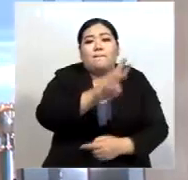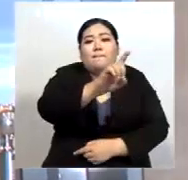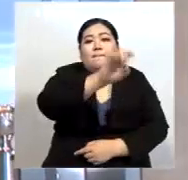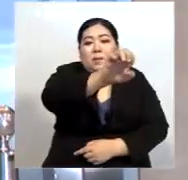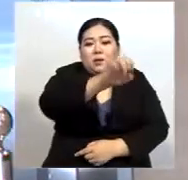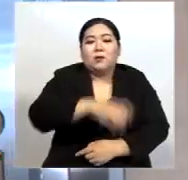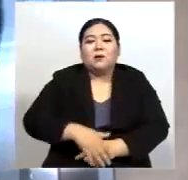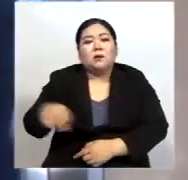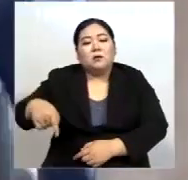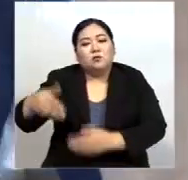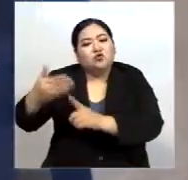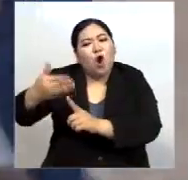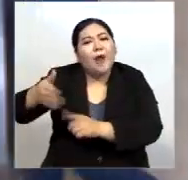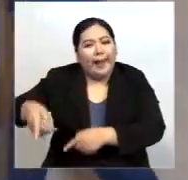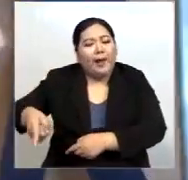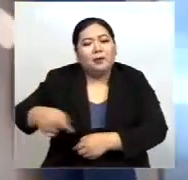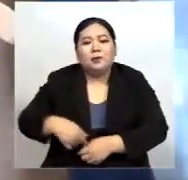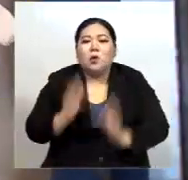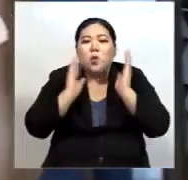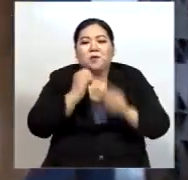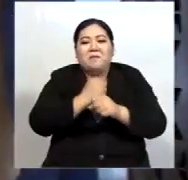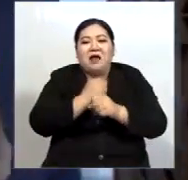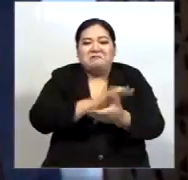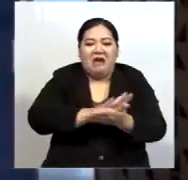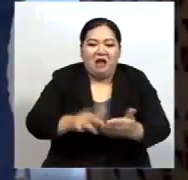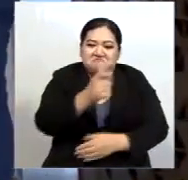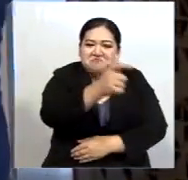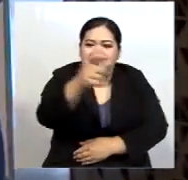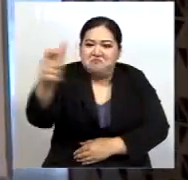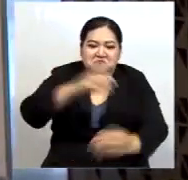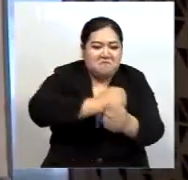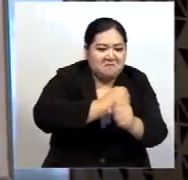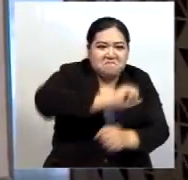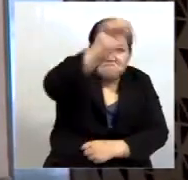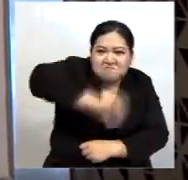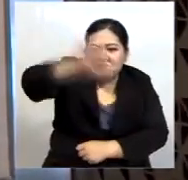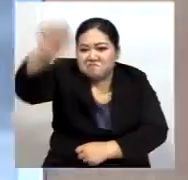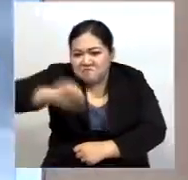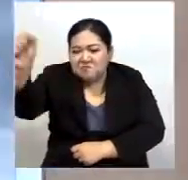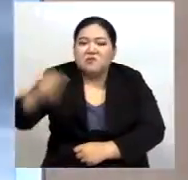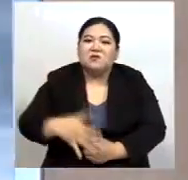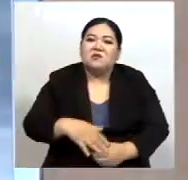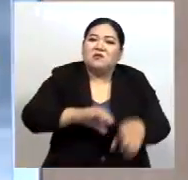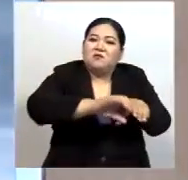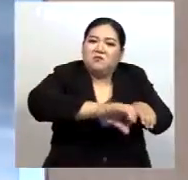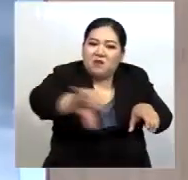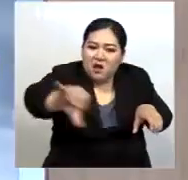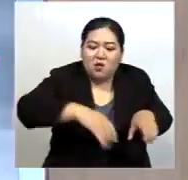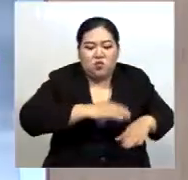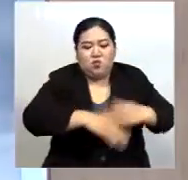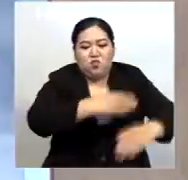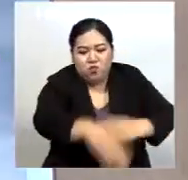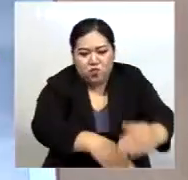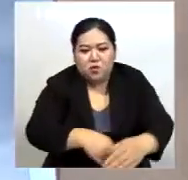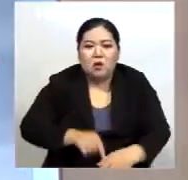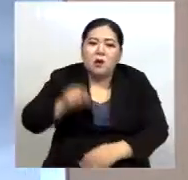ราะมีมาตรการเรื่องของความสะอาดส่งเจ้าหน้าที่เนี่ยทำความสะอาดด้วยน้ำยาฆ่าเชื้อทุกพื้นผิวสัมผัสไม่ว่าจะเป็นราวบันไดเลื่อนจุดเคา